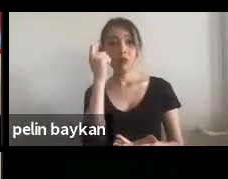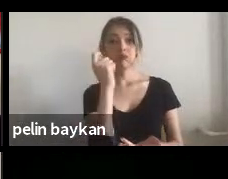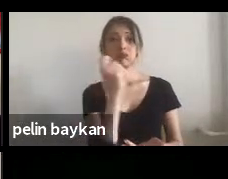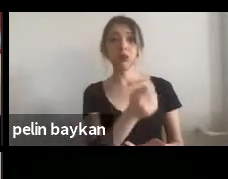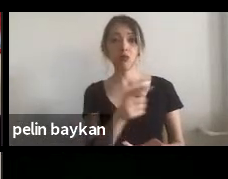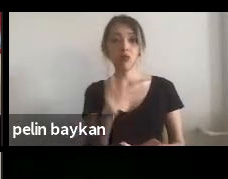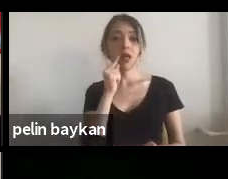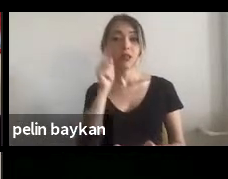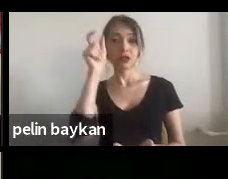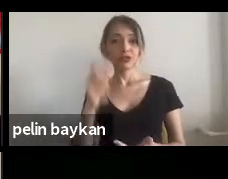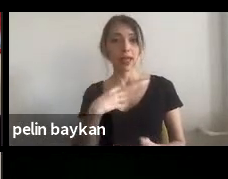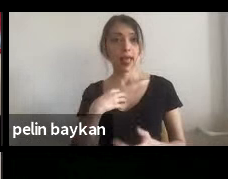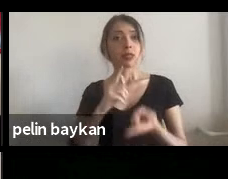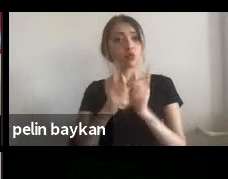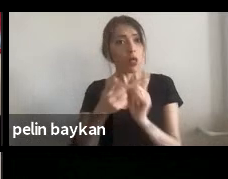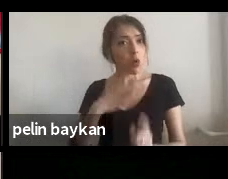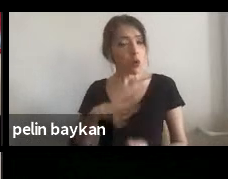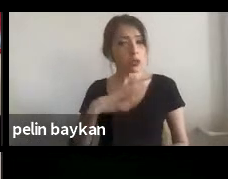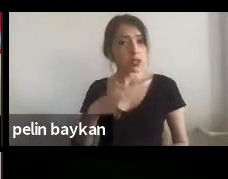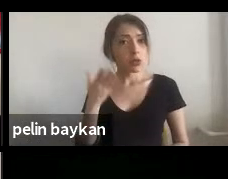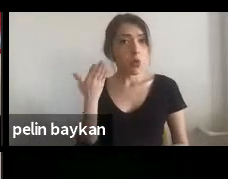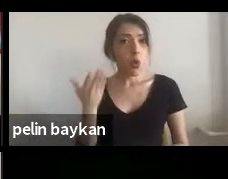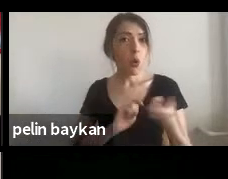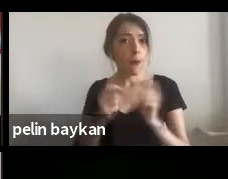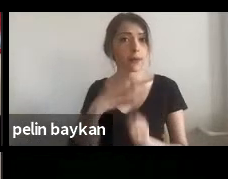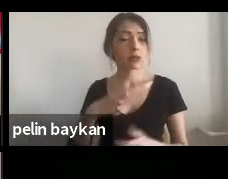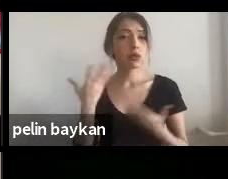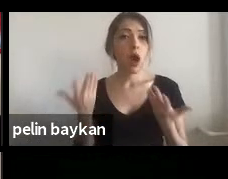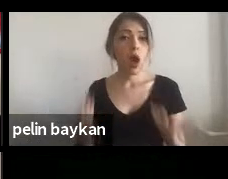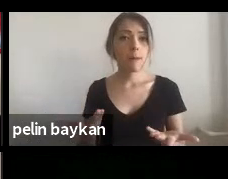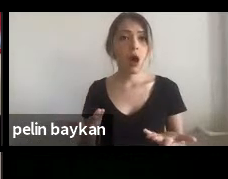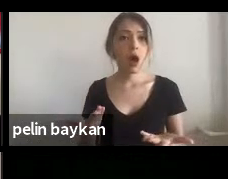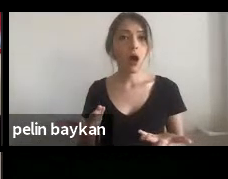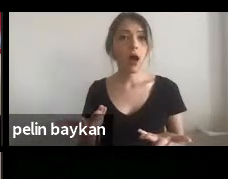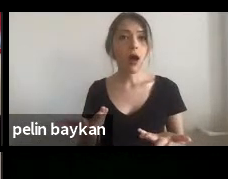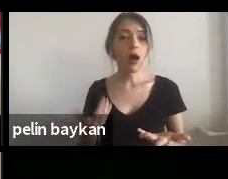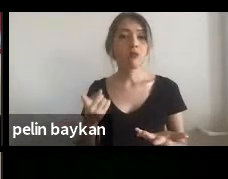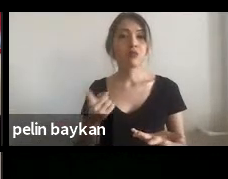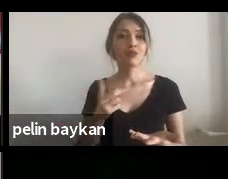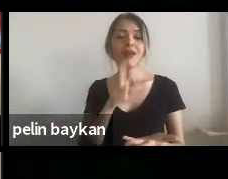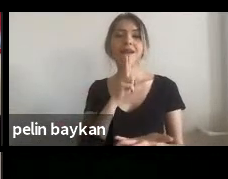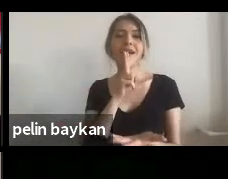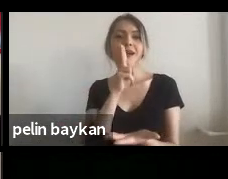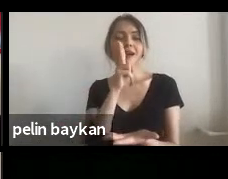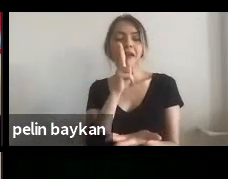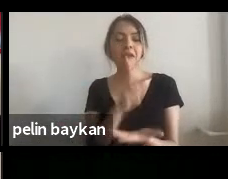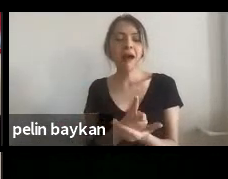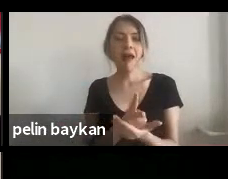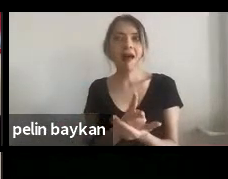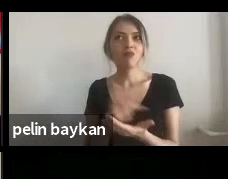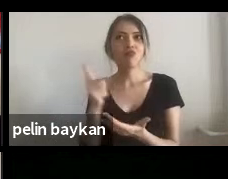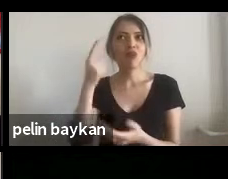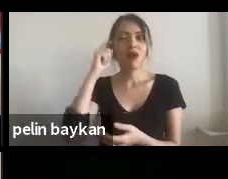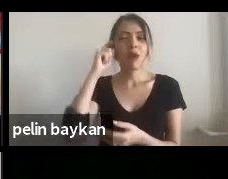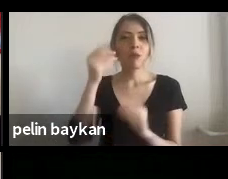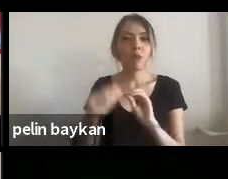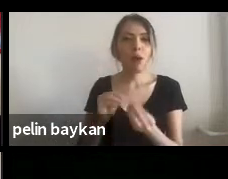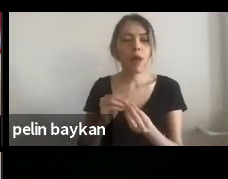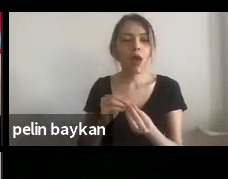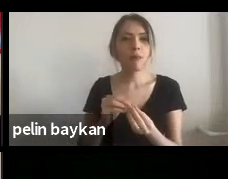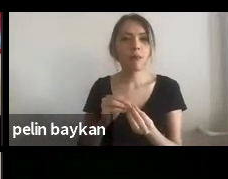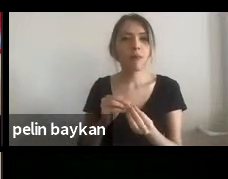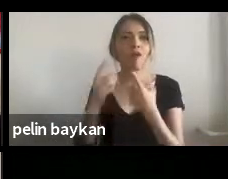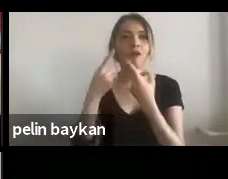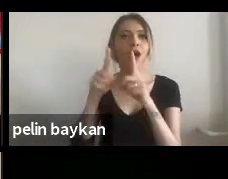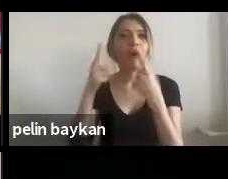talebi var ama onun kararı arkada bekleyen yüzlerce, binlerce başka